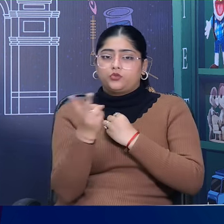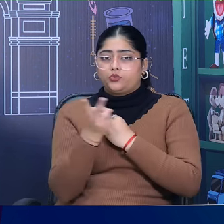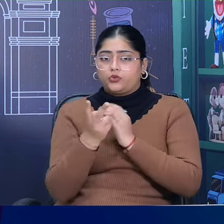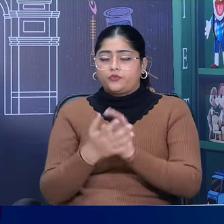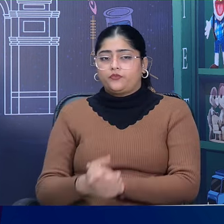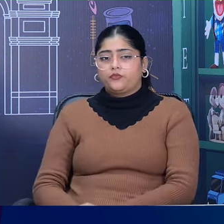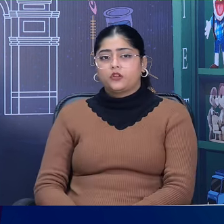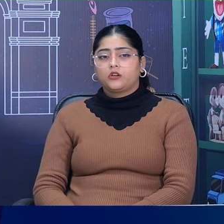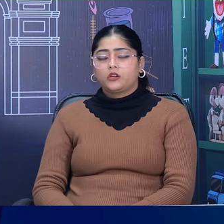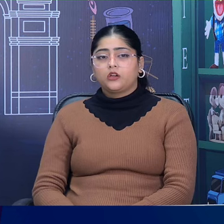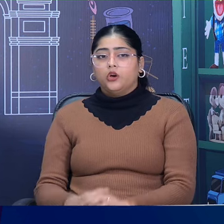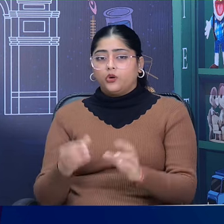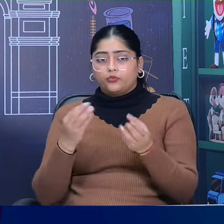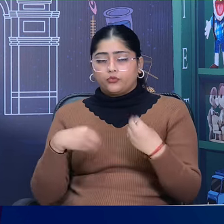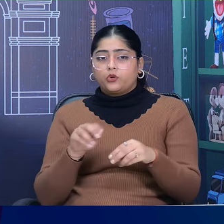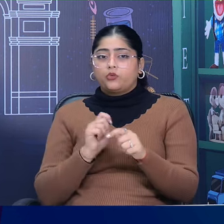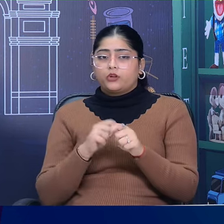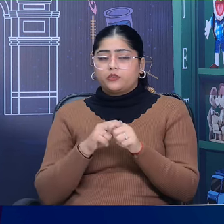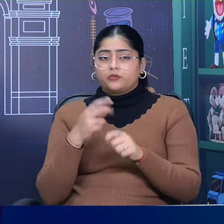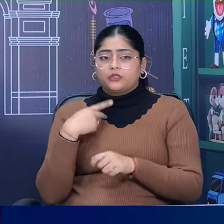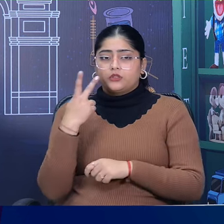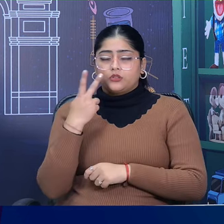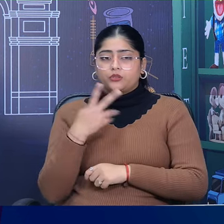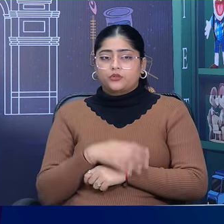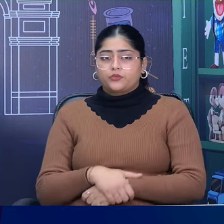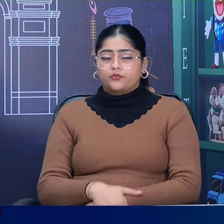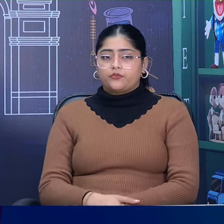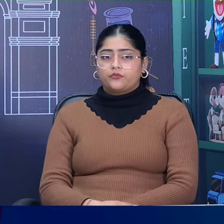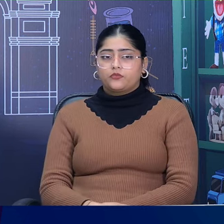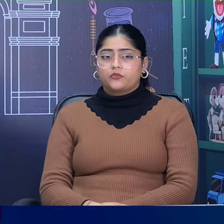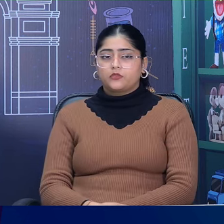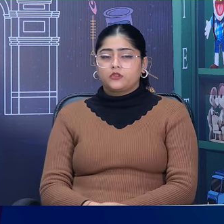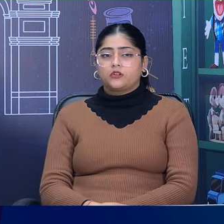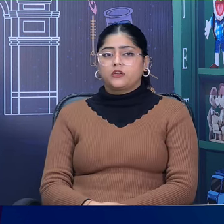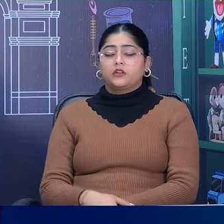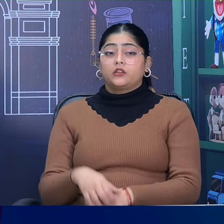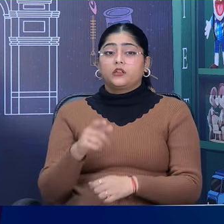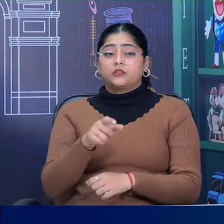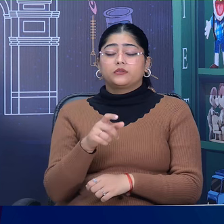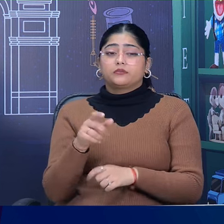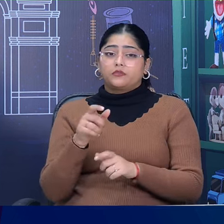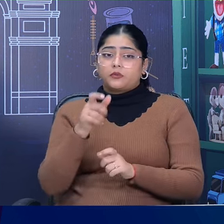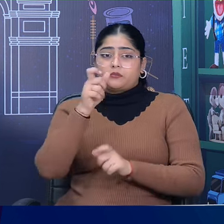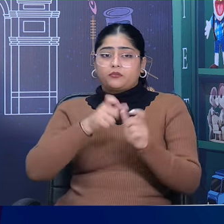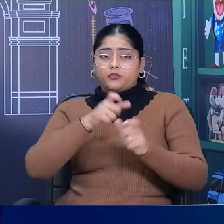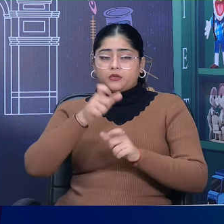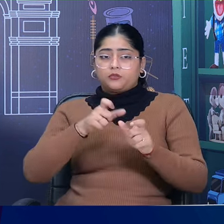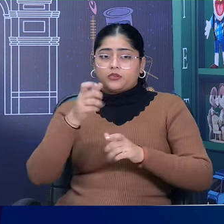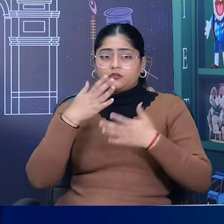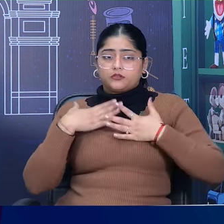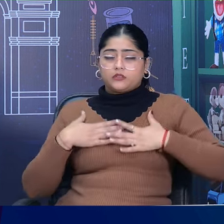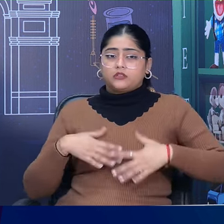जी ग्राम पंंचायत के और अगर मैं काम देखूं तो उसके कामों में सैनिटेशन और पब्लिक हेल्थ ये भी बहुत इंपॉर्टेंट है